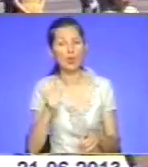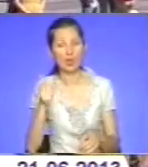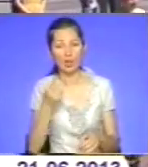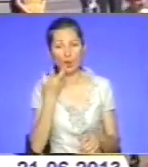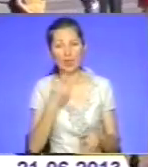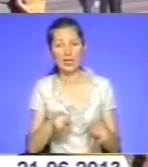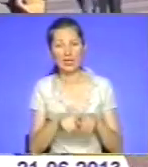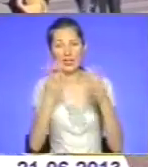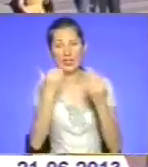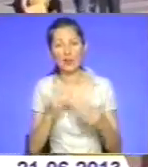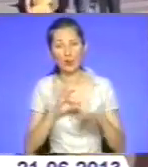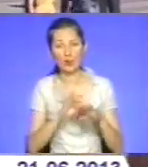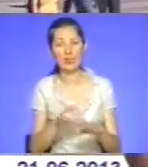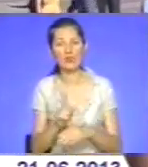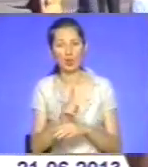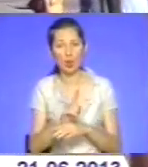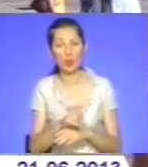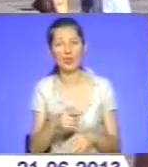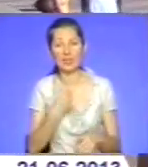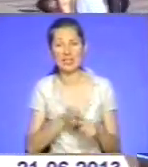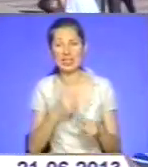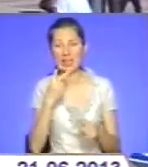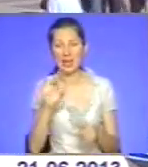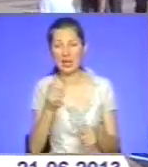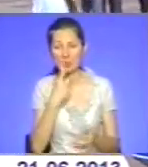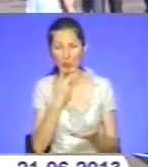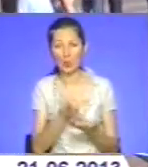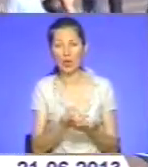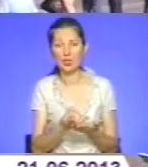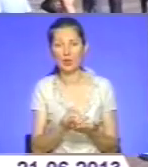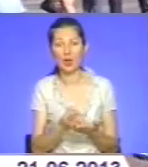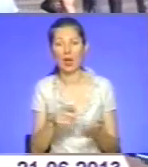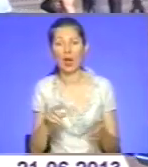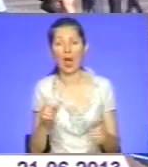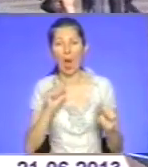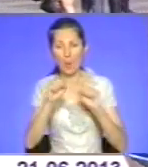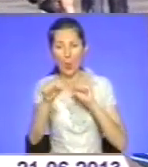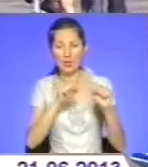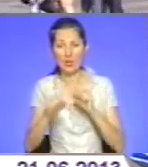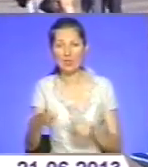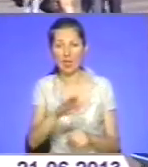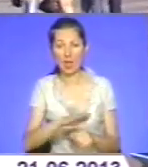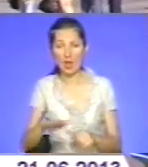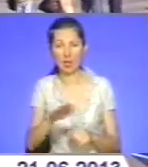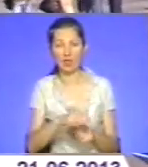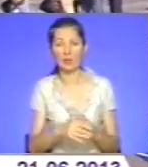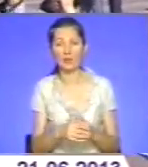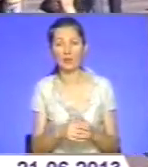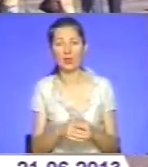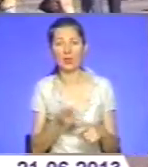в Тернополі. Я от на цей раз я побачив, виставили навіть боксерський ринг, килим борцівський.